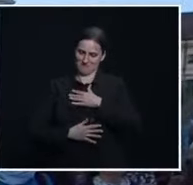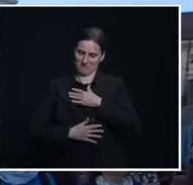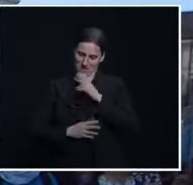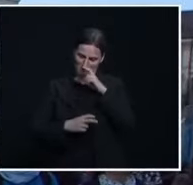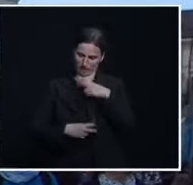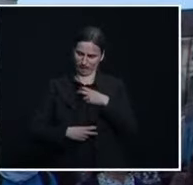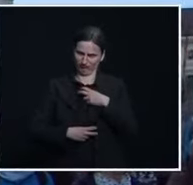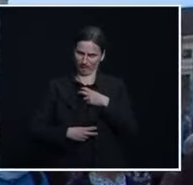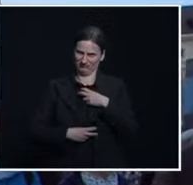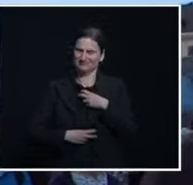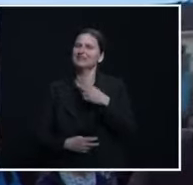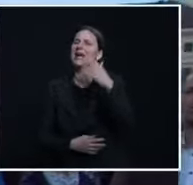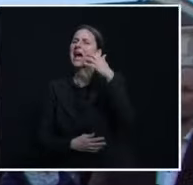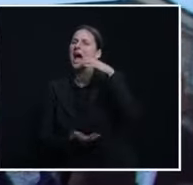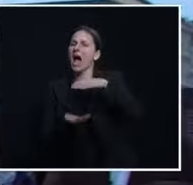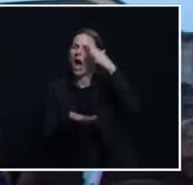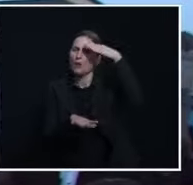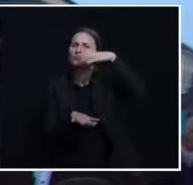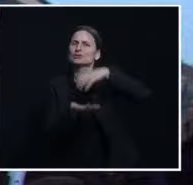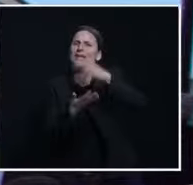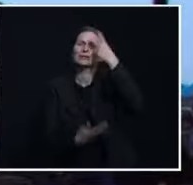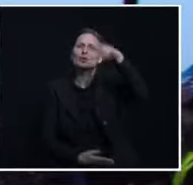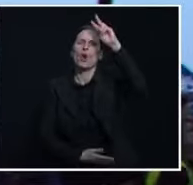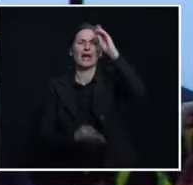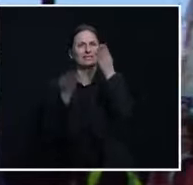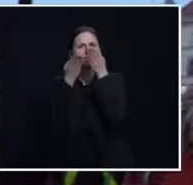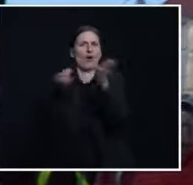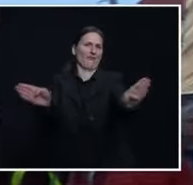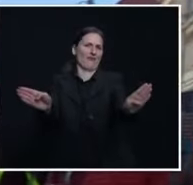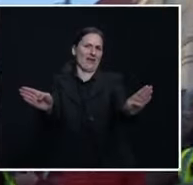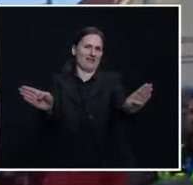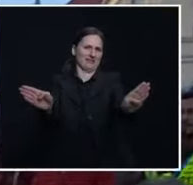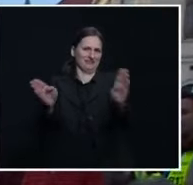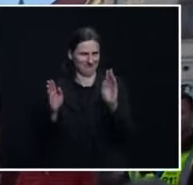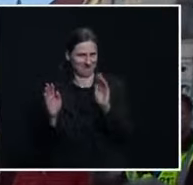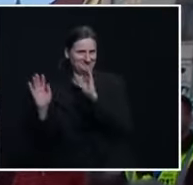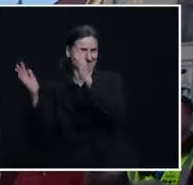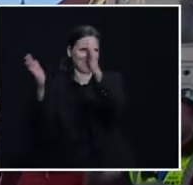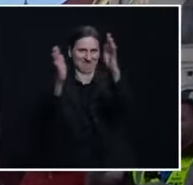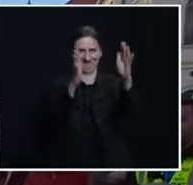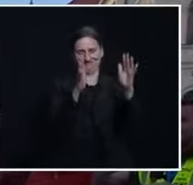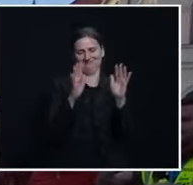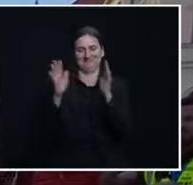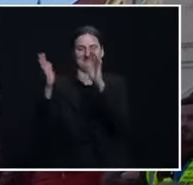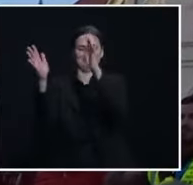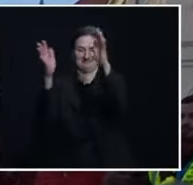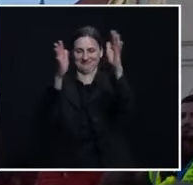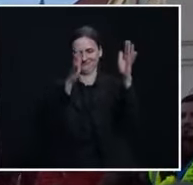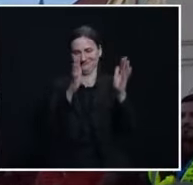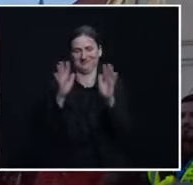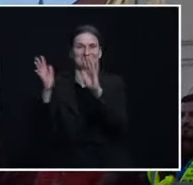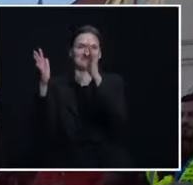die Hauptstadt der Toleranz und Offenheit. Gerade aus diesem Grunde.